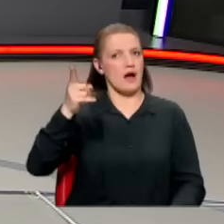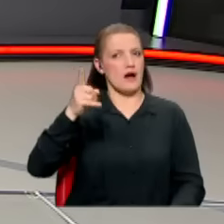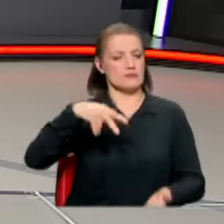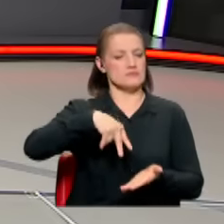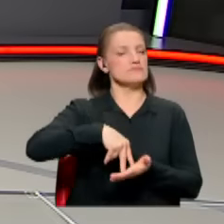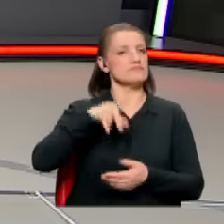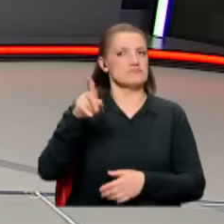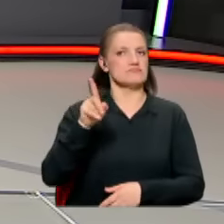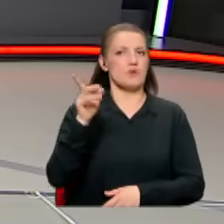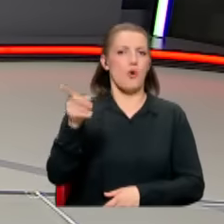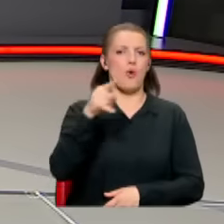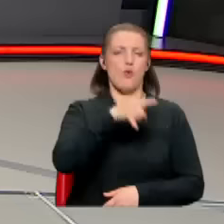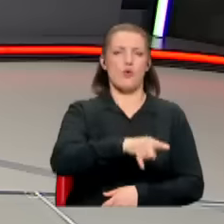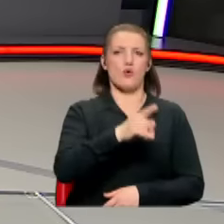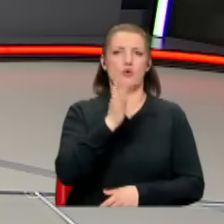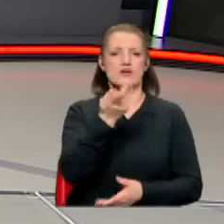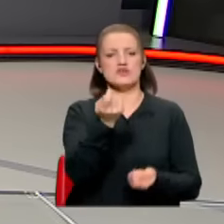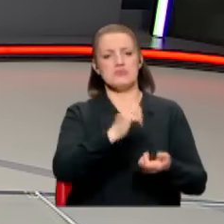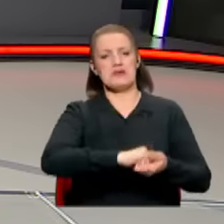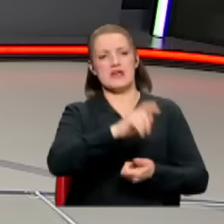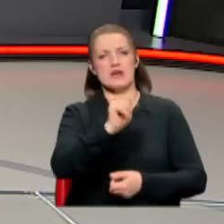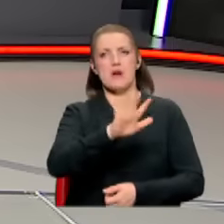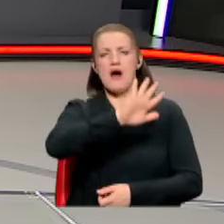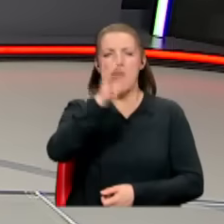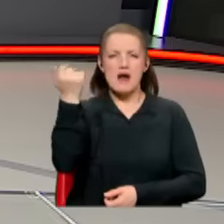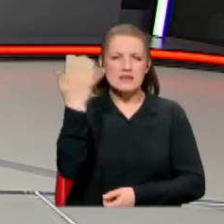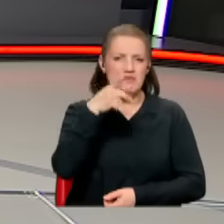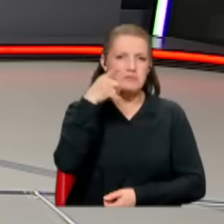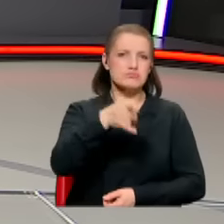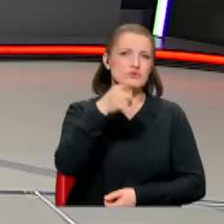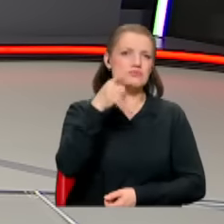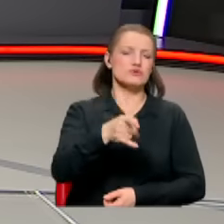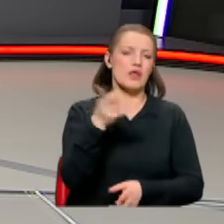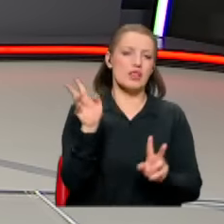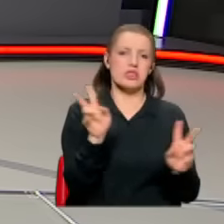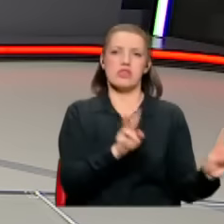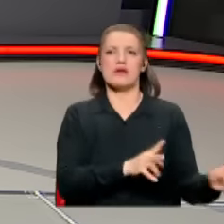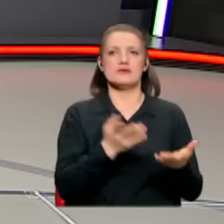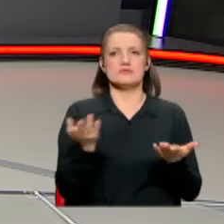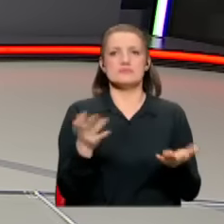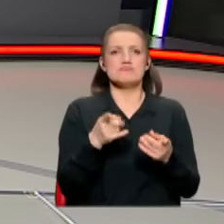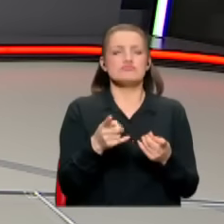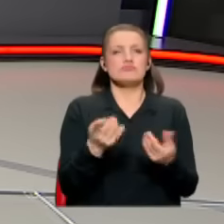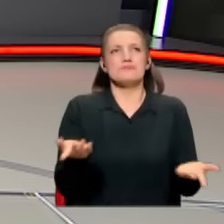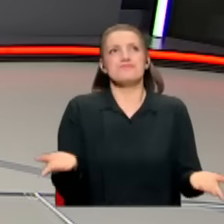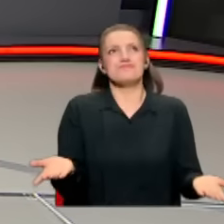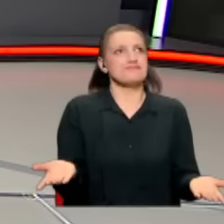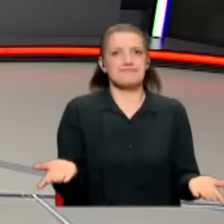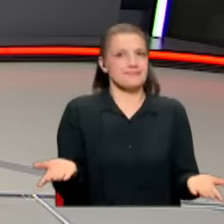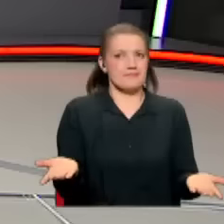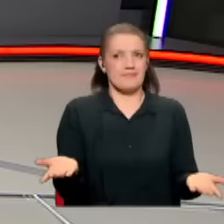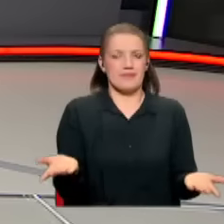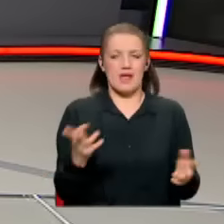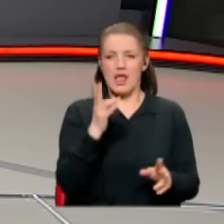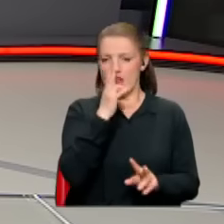kürsüde. İşte o onunla işbirliği yapıyor falan. Ya her defasında bu artık bu yani